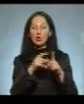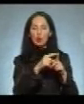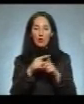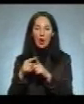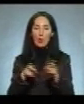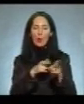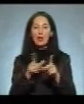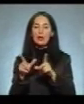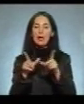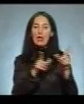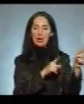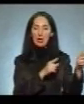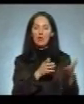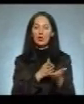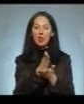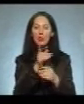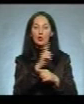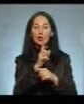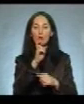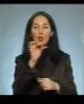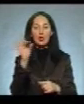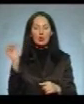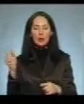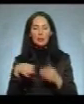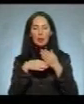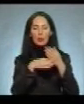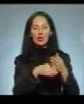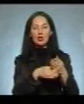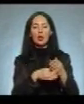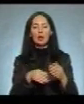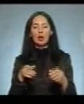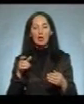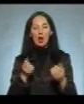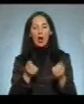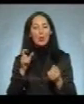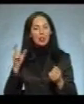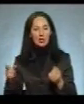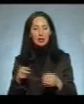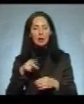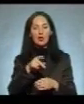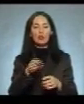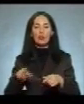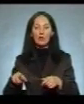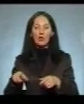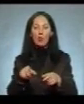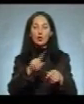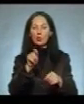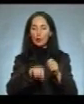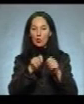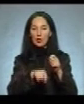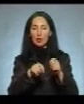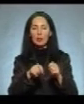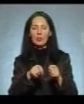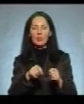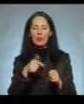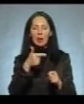напрямком Тернопіль-Березовиця. Помічник машиніста вийшов на колію, щоб перевірити гальмівну систему. Потяг рушив і